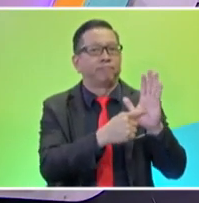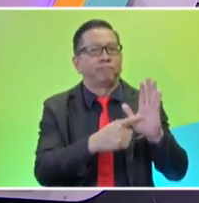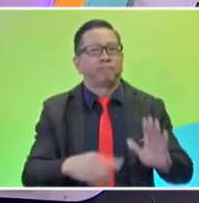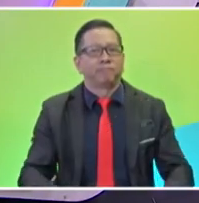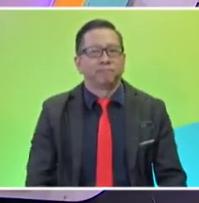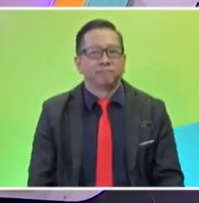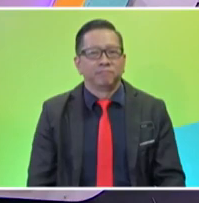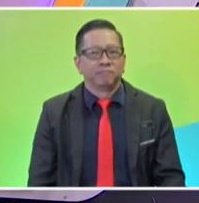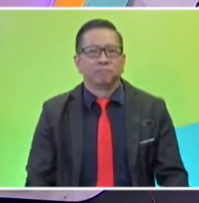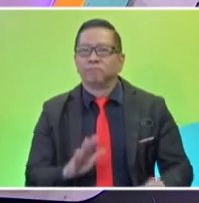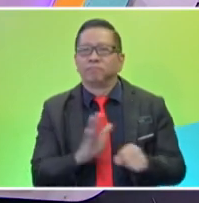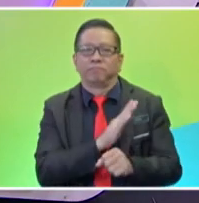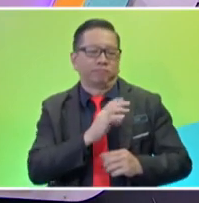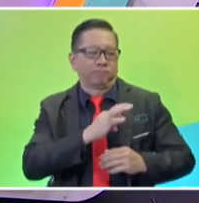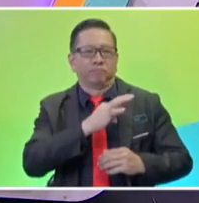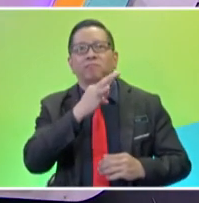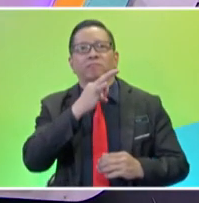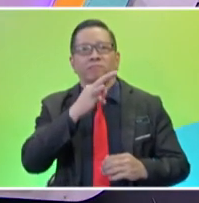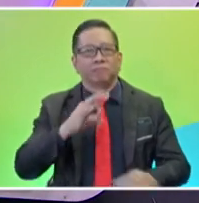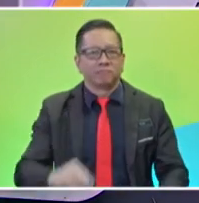dengan penuh semangat